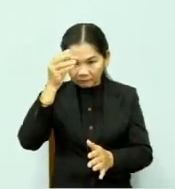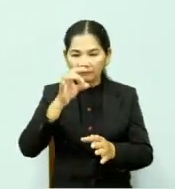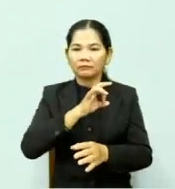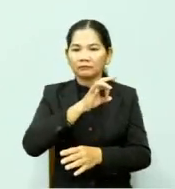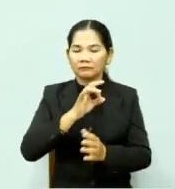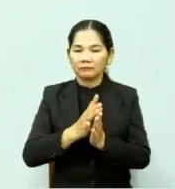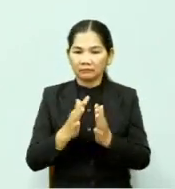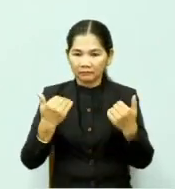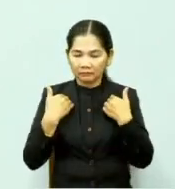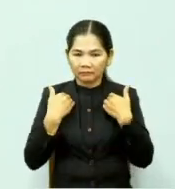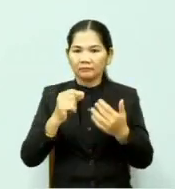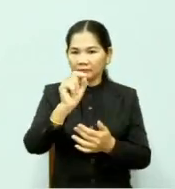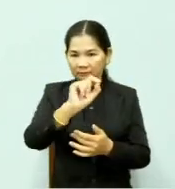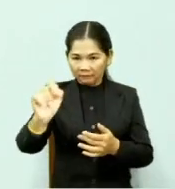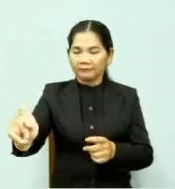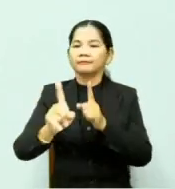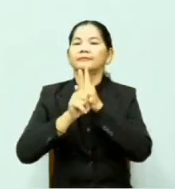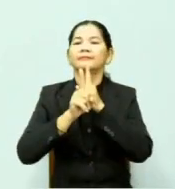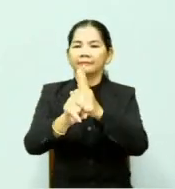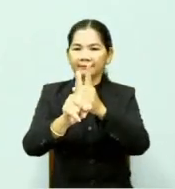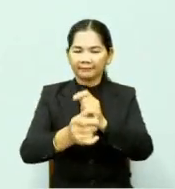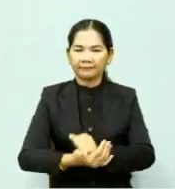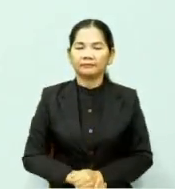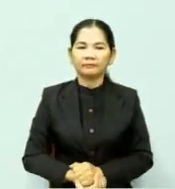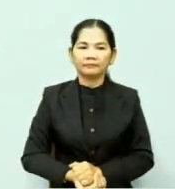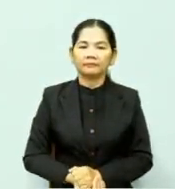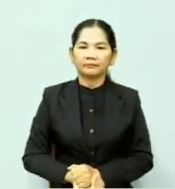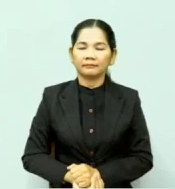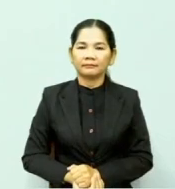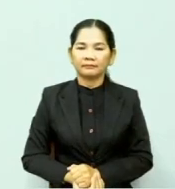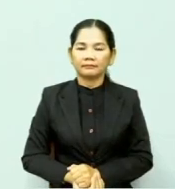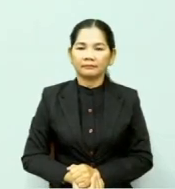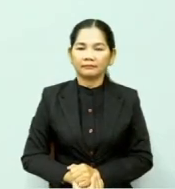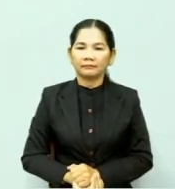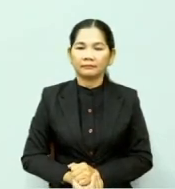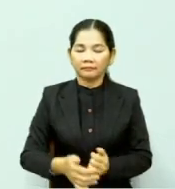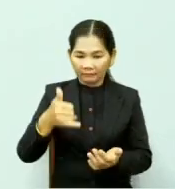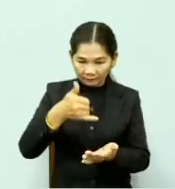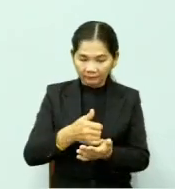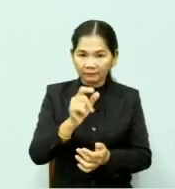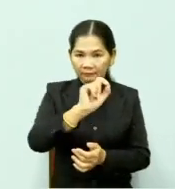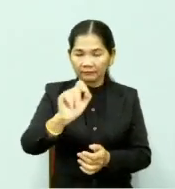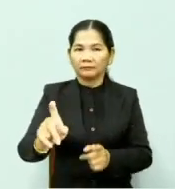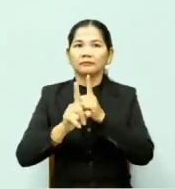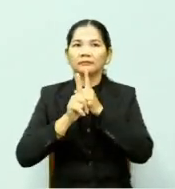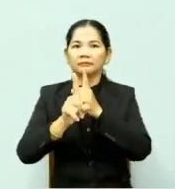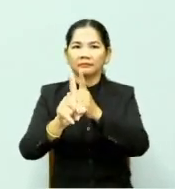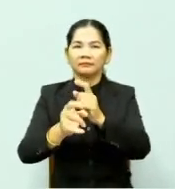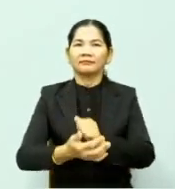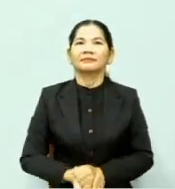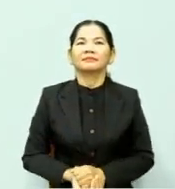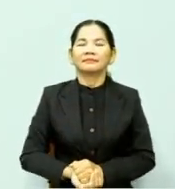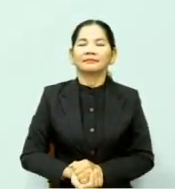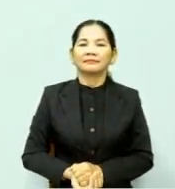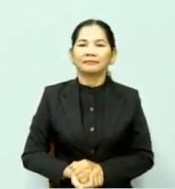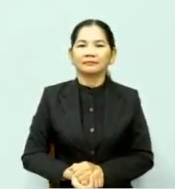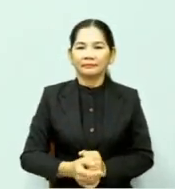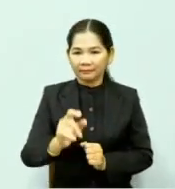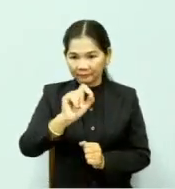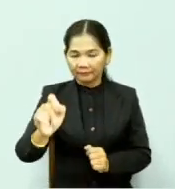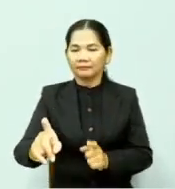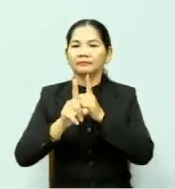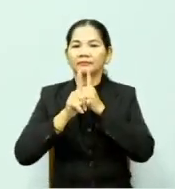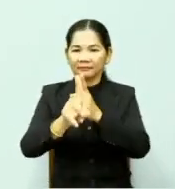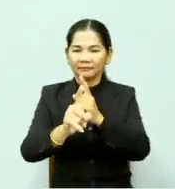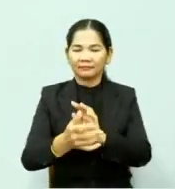bí chà sổ xế tám tạm àm chà chân thằng ngày ní cứ nhạc cừu sổ xế tạm àm nôm con tặng ạc nìa chà sổ xế